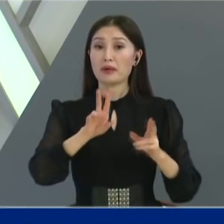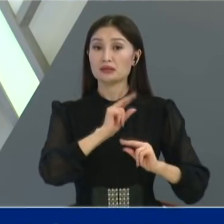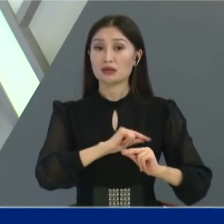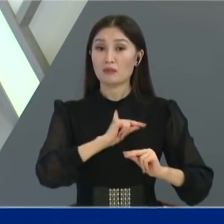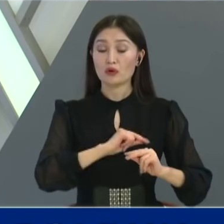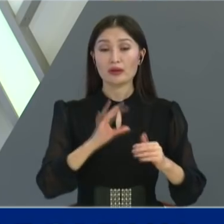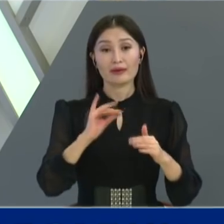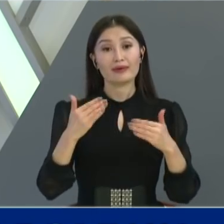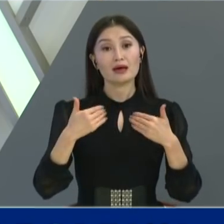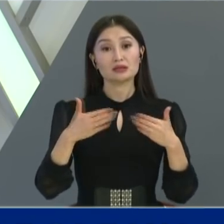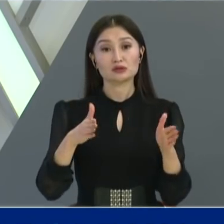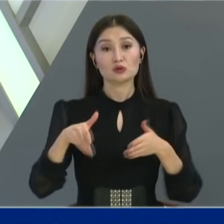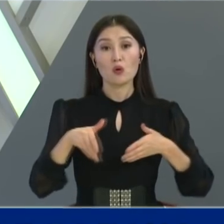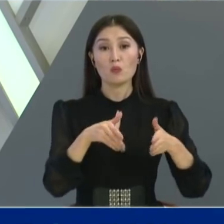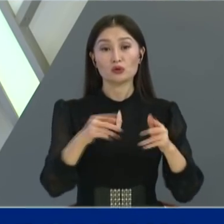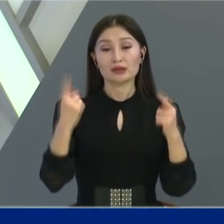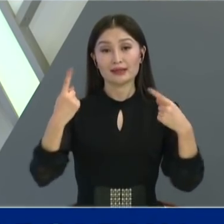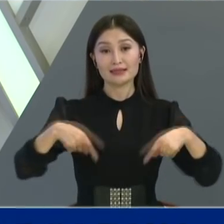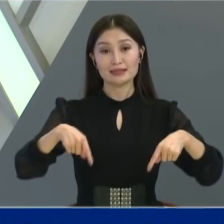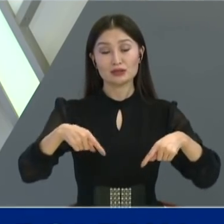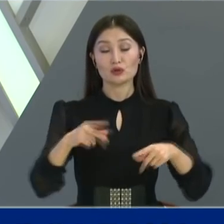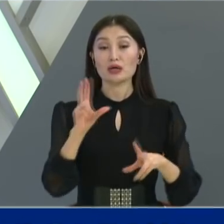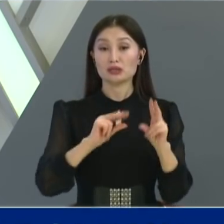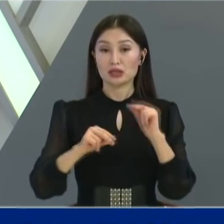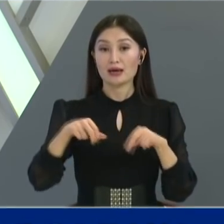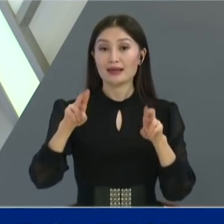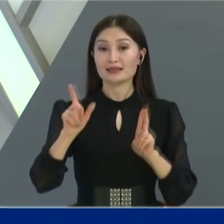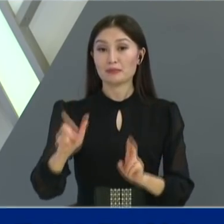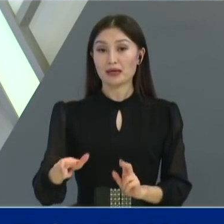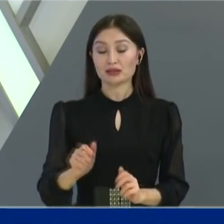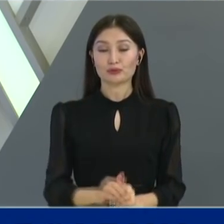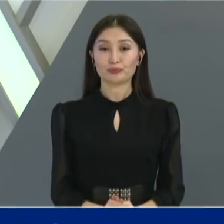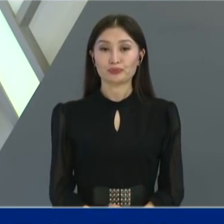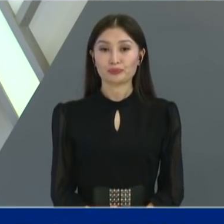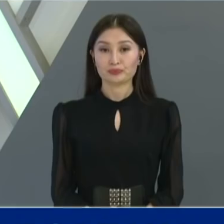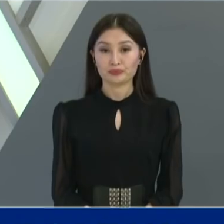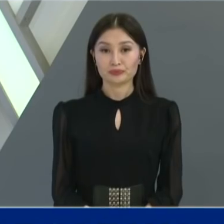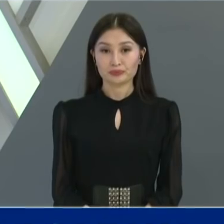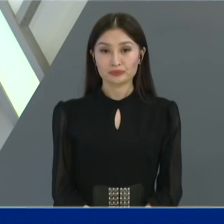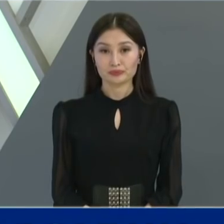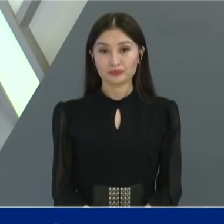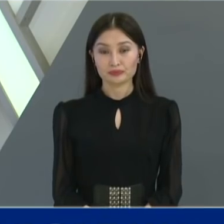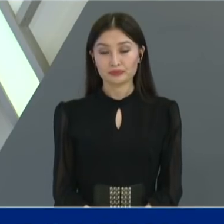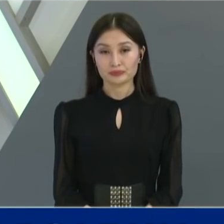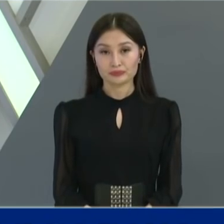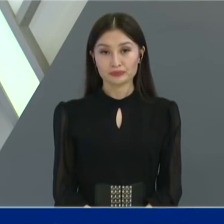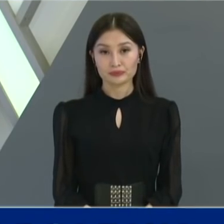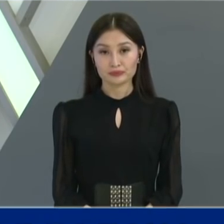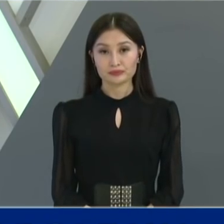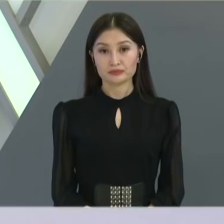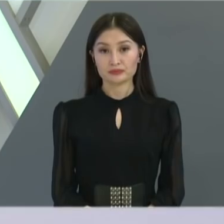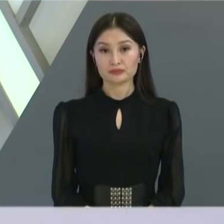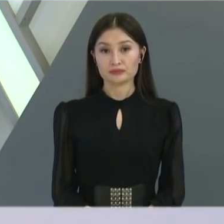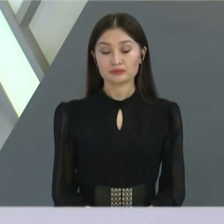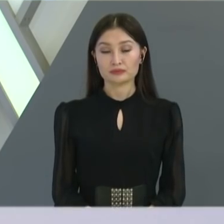параллельно открывается путь к кризису, считают эксперты. Бегаим Бегалиева, Алмаз Нурмамбетов, АЛАТО 24.